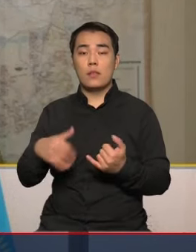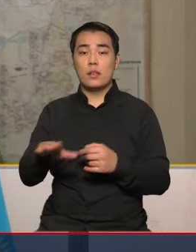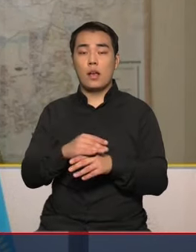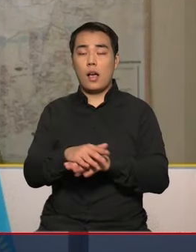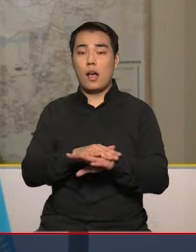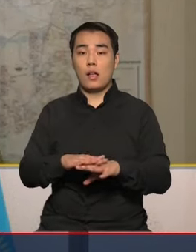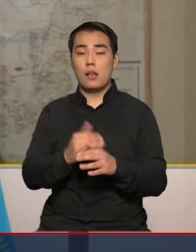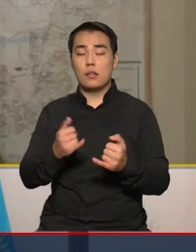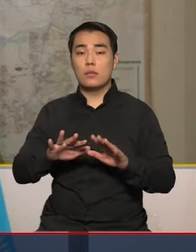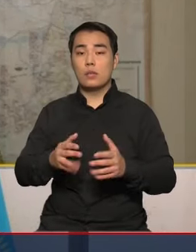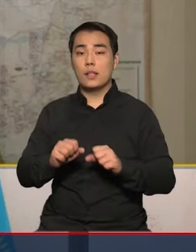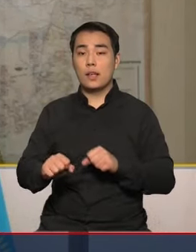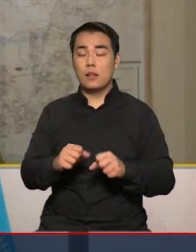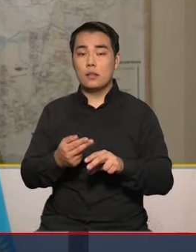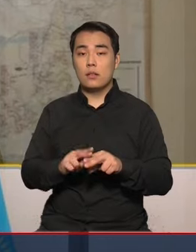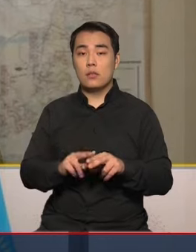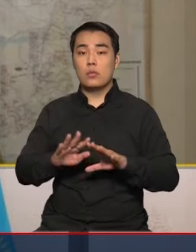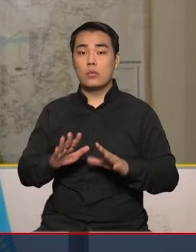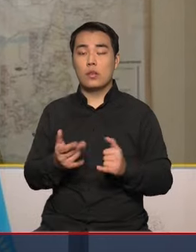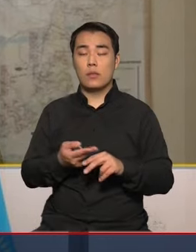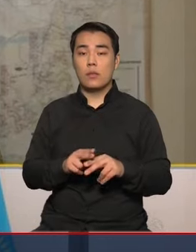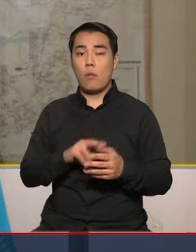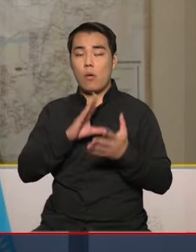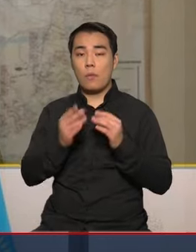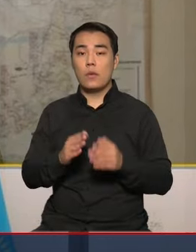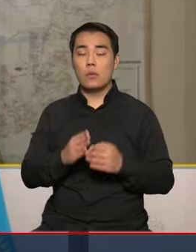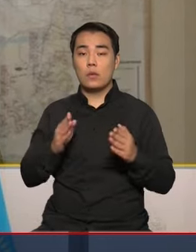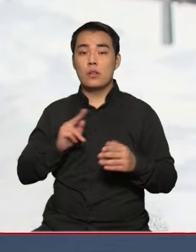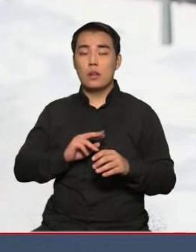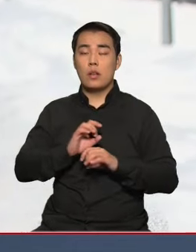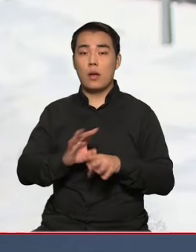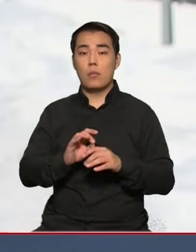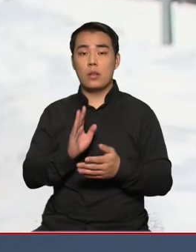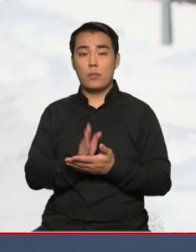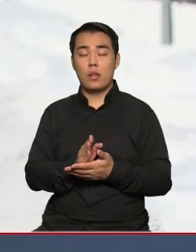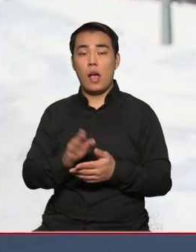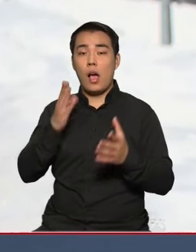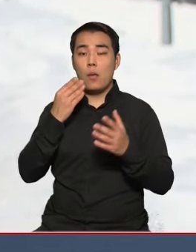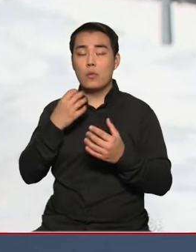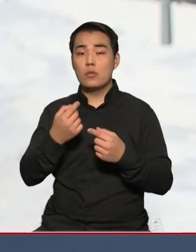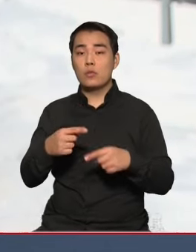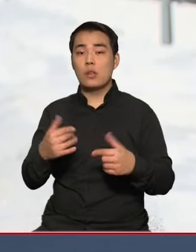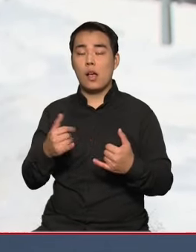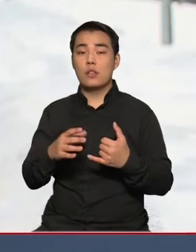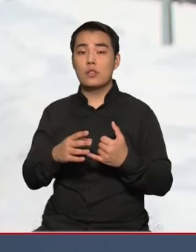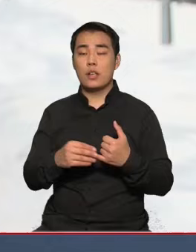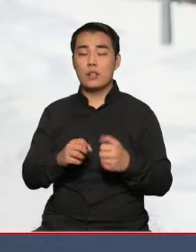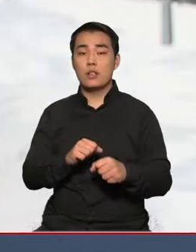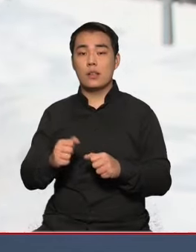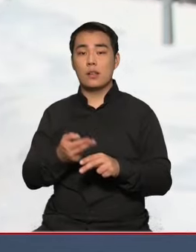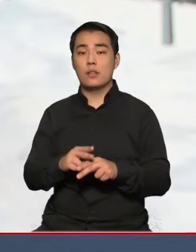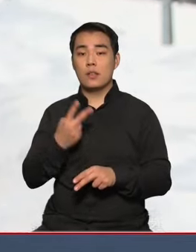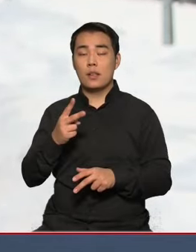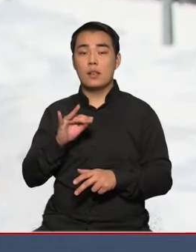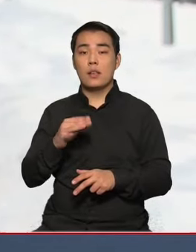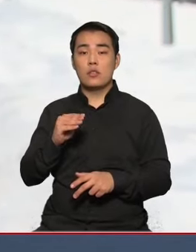жер сілкінісі кезіндегі іс-әрекеттер бойынша кең үгіт түсіндіру жұмыстары жүргізілуде. Алматыдан бөлек жер сілкінісі Шымкент қаласында 2,